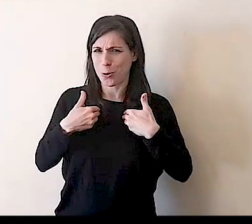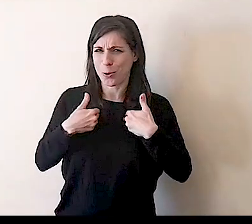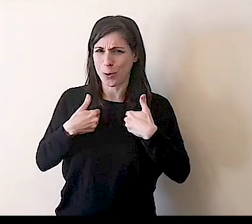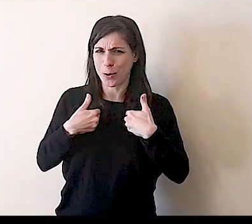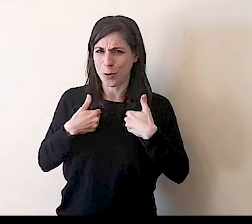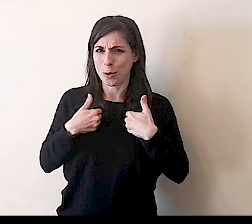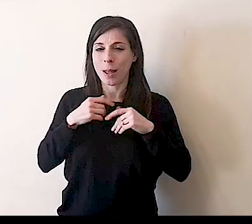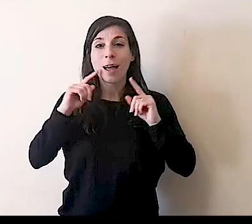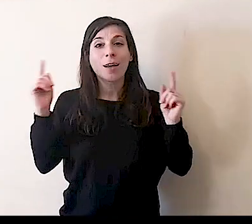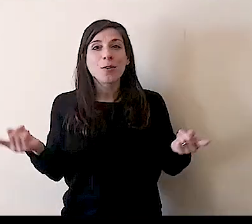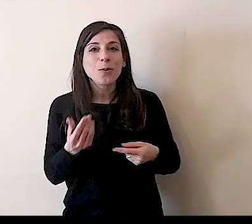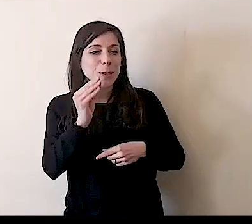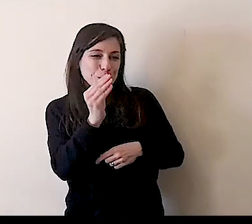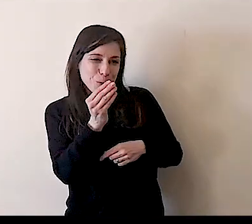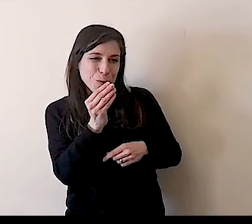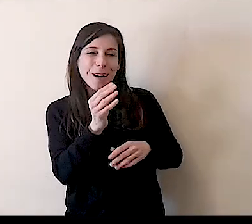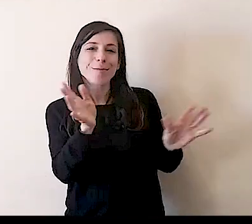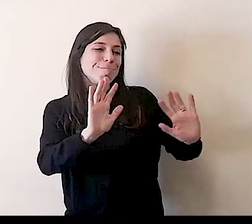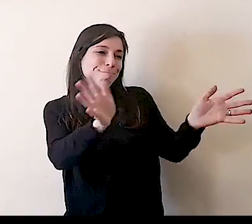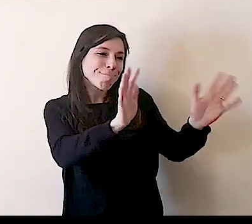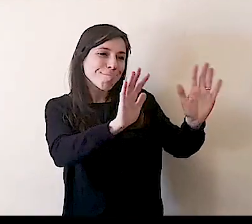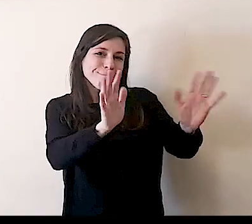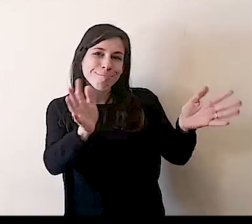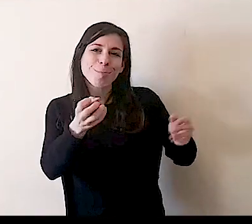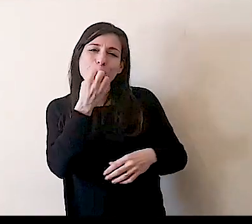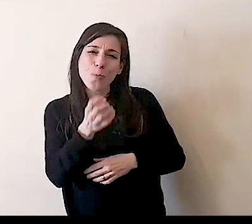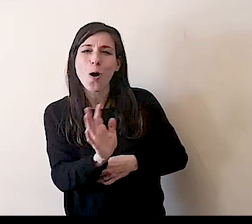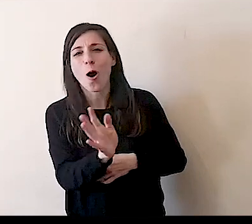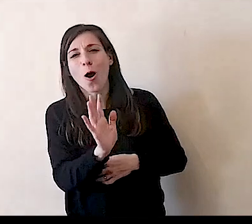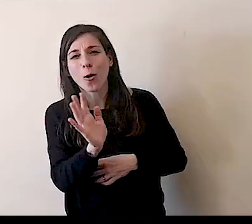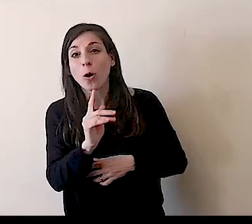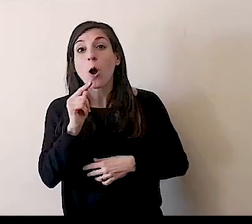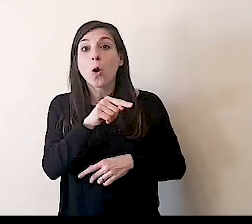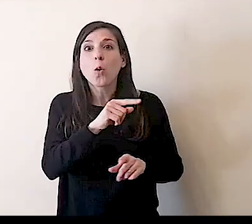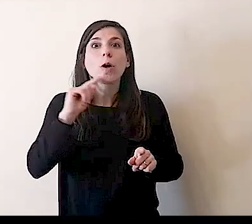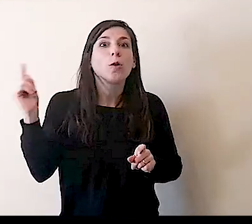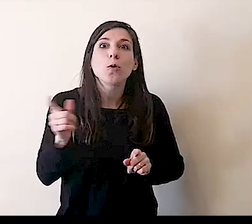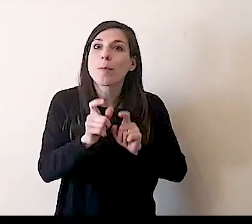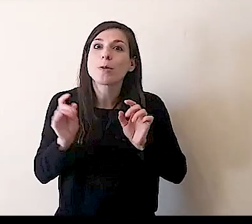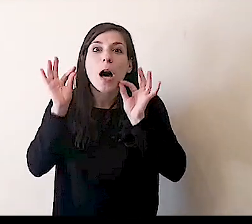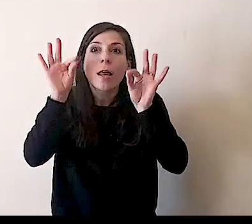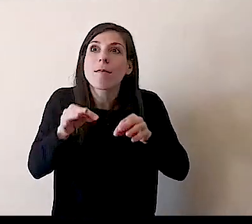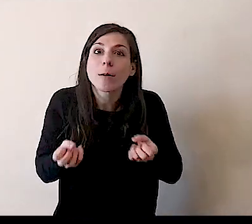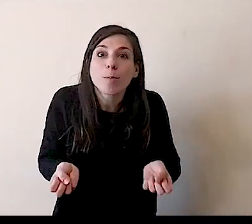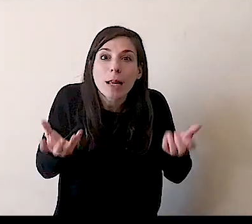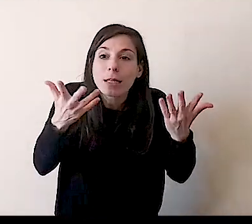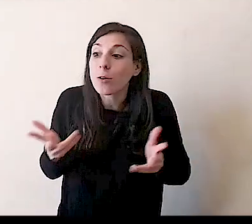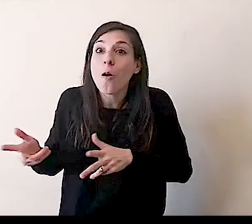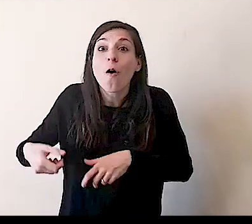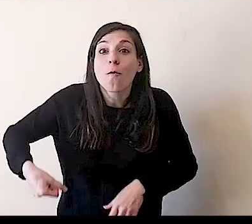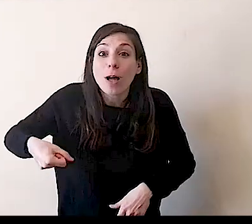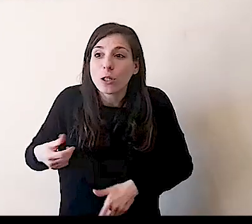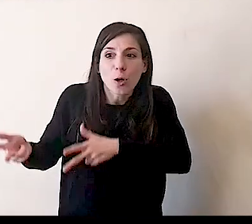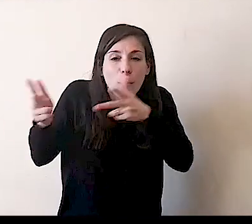porto io tutti salutavano quel ragazzo così affabile che aveva portato le valigie di tutti pensate un po